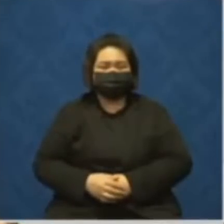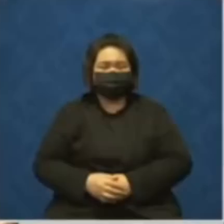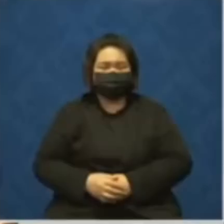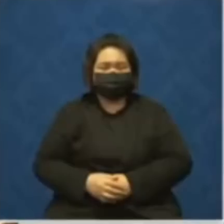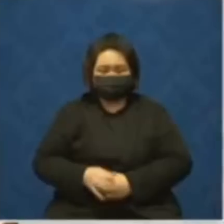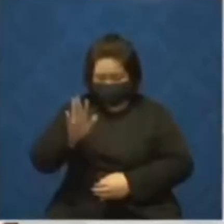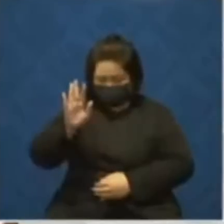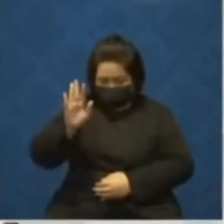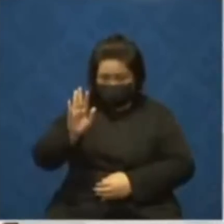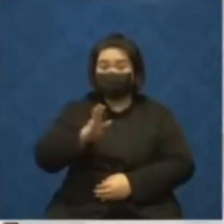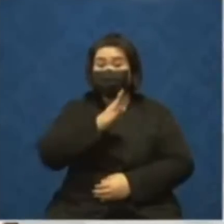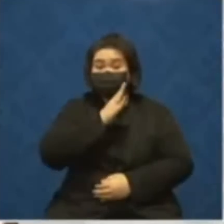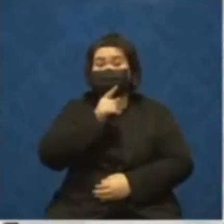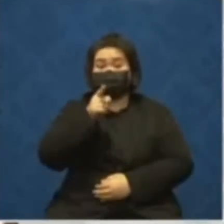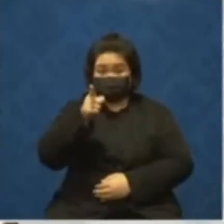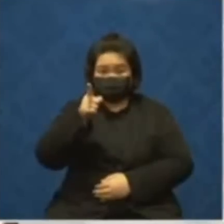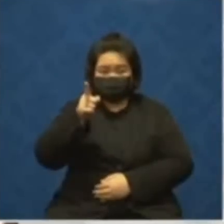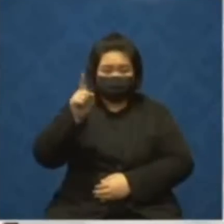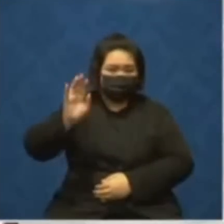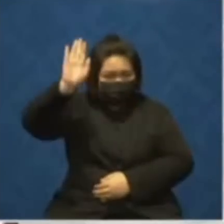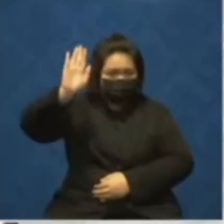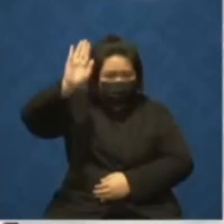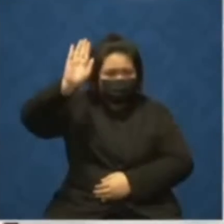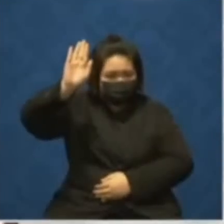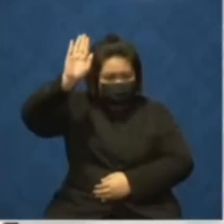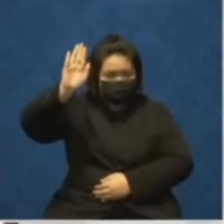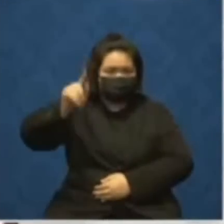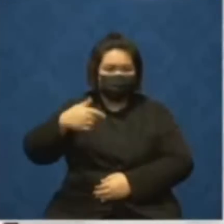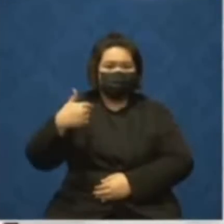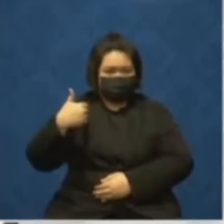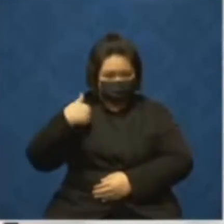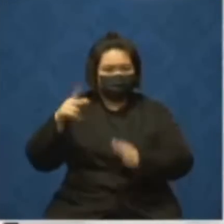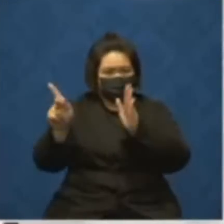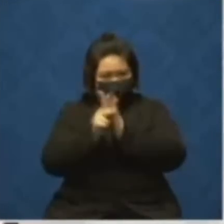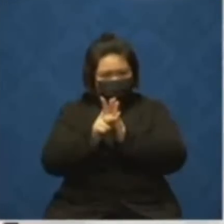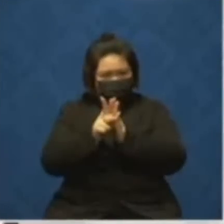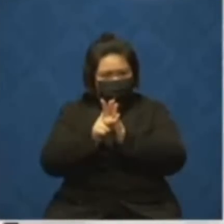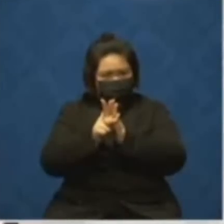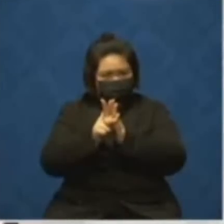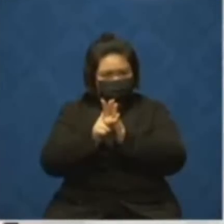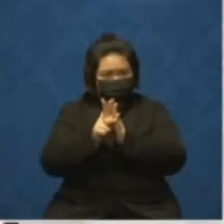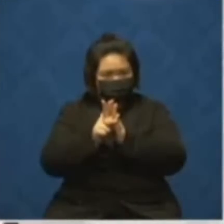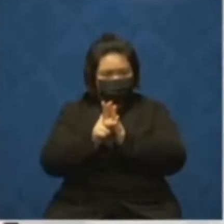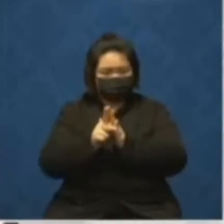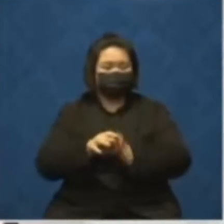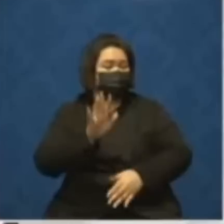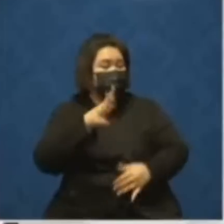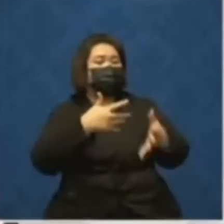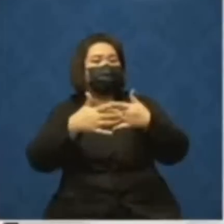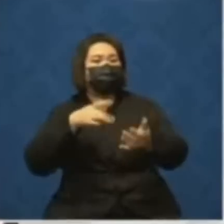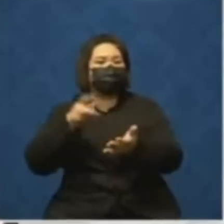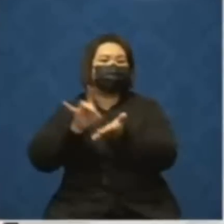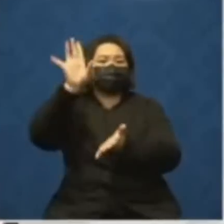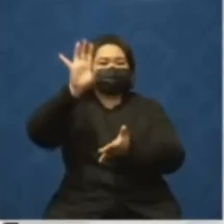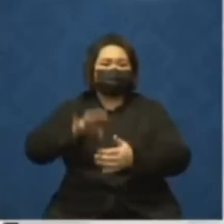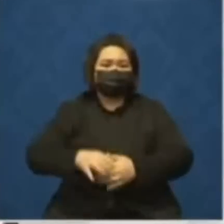ธิการเสียงขางมากแ้ไขแต่ว ในช่วบ่าย่ะประคษวบรยากาศเป็ไปดความตึงเครียด เพะอะไรฮะเพระกรรมการที่สนัสญให้เกิ